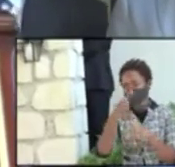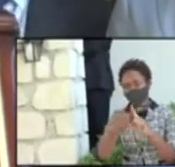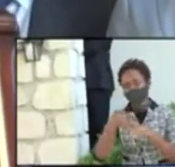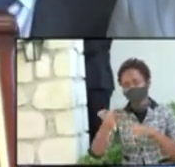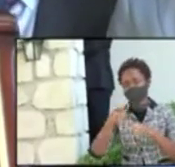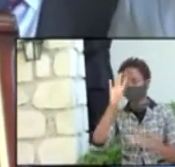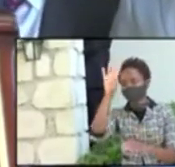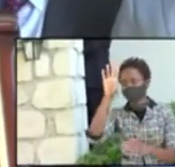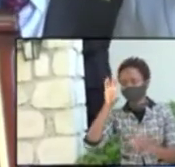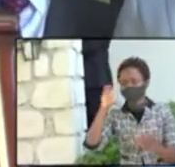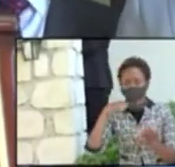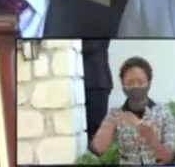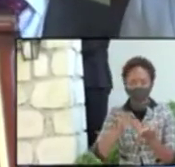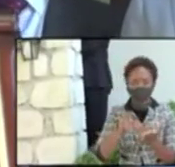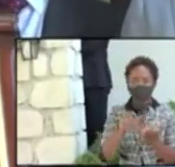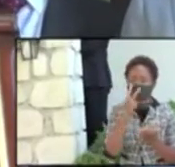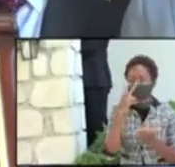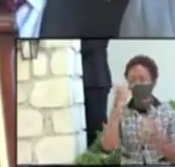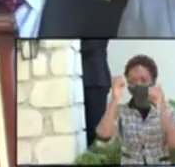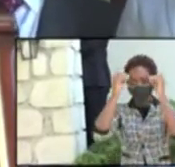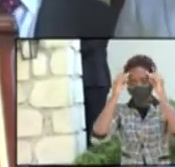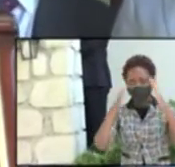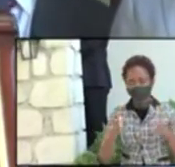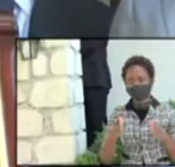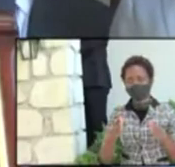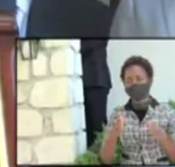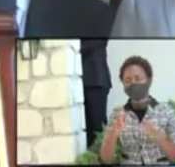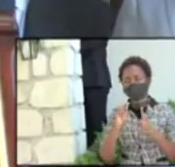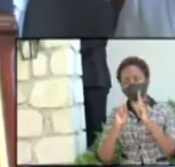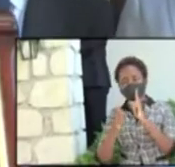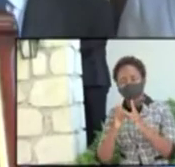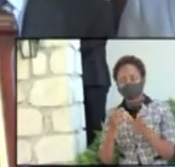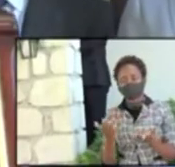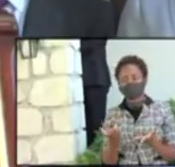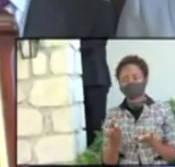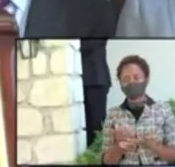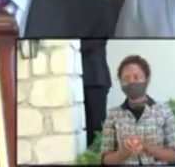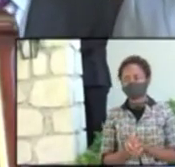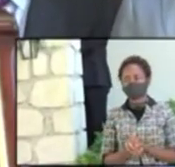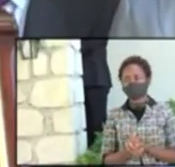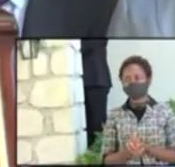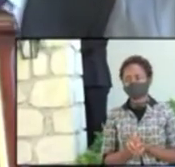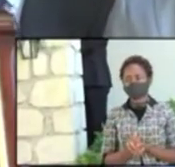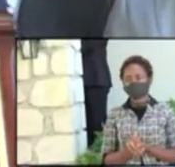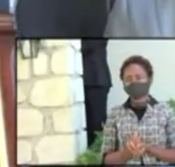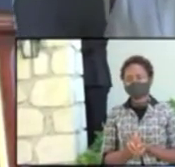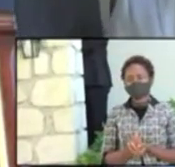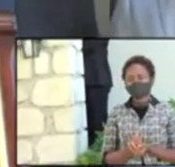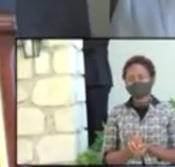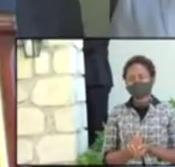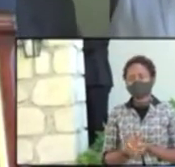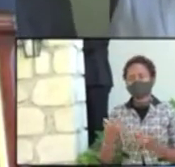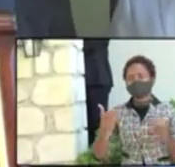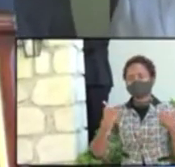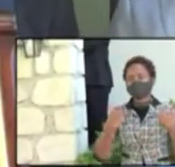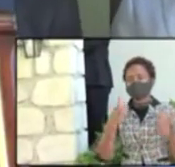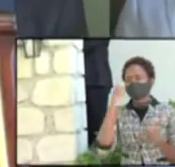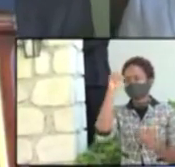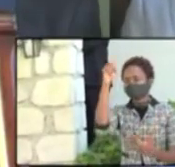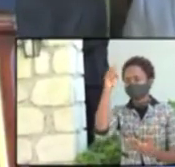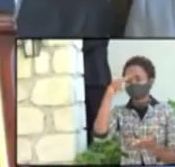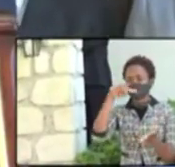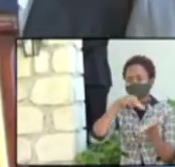où est que directeur presse nationale, là, sur le palais, là, il est en bas, gagné pour